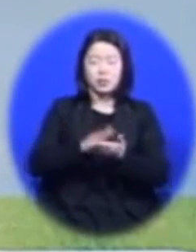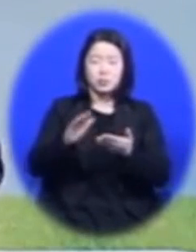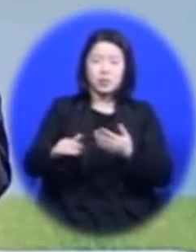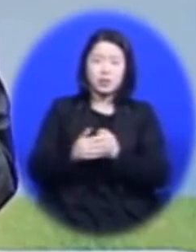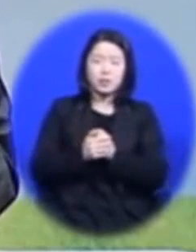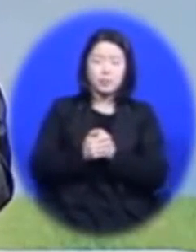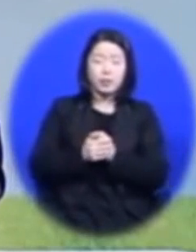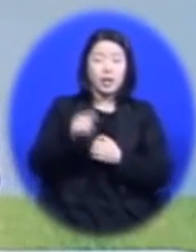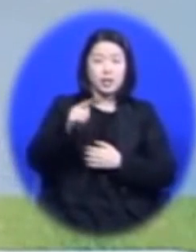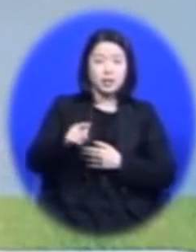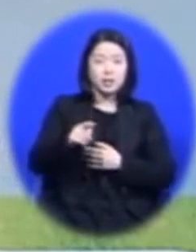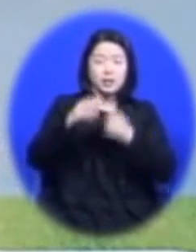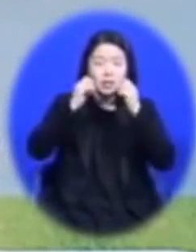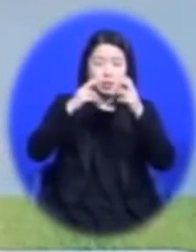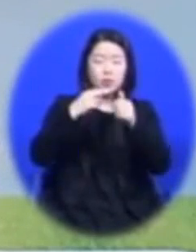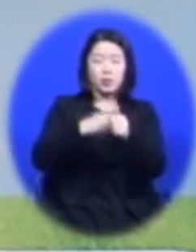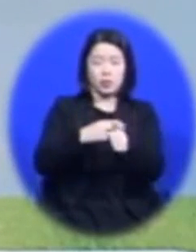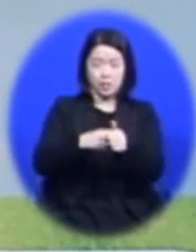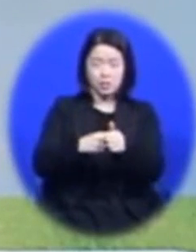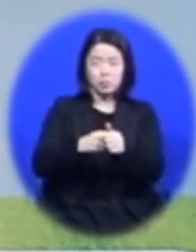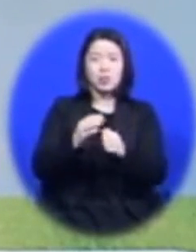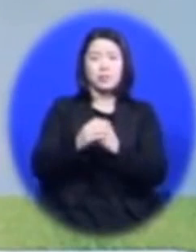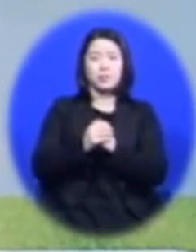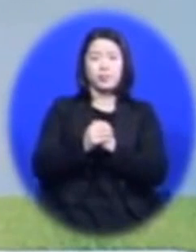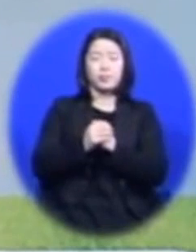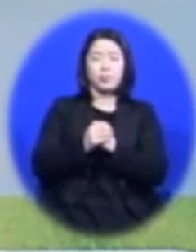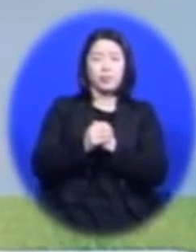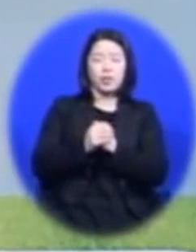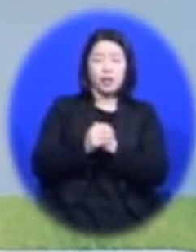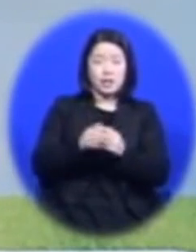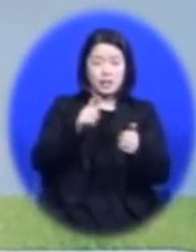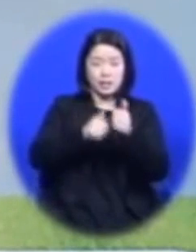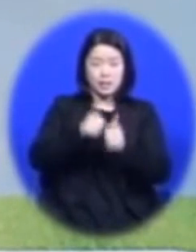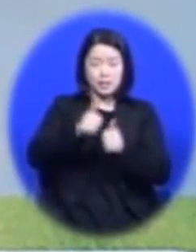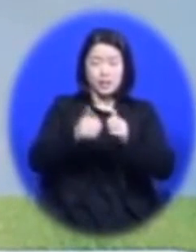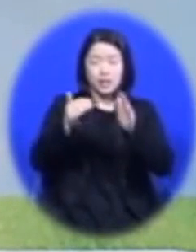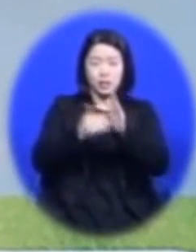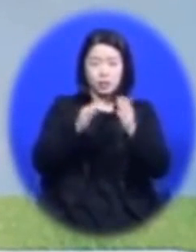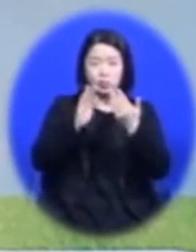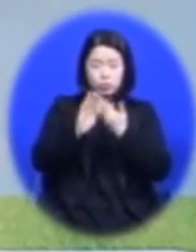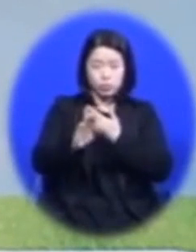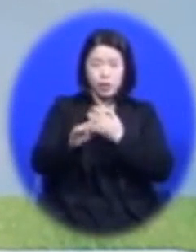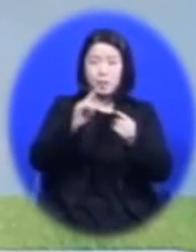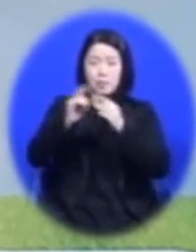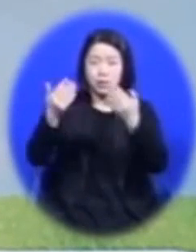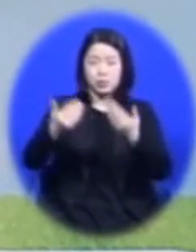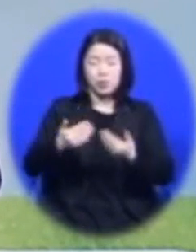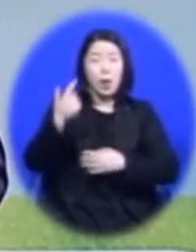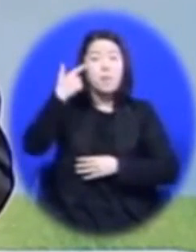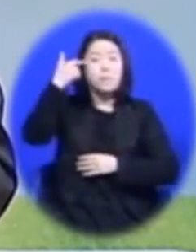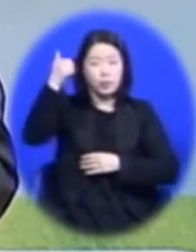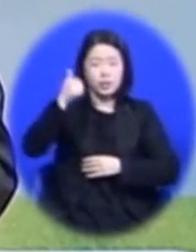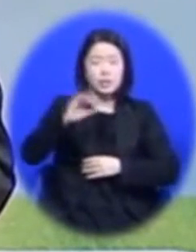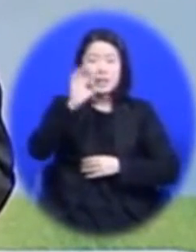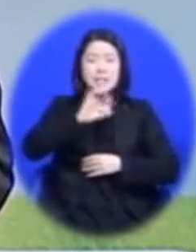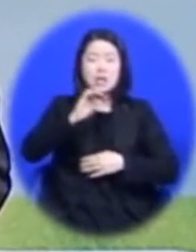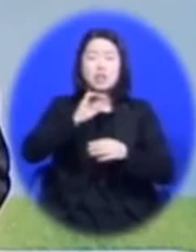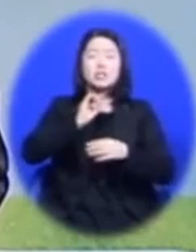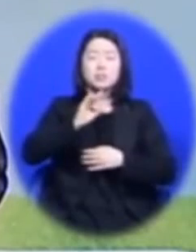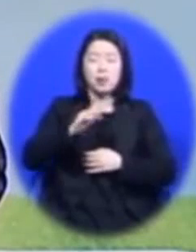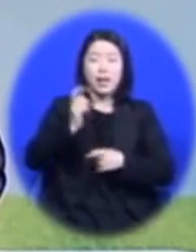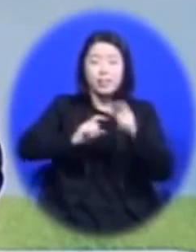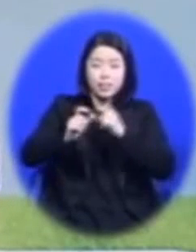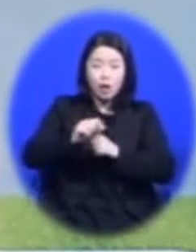그 양영자 선교사님이 이제 시합이 끝나고 난 다음에 말씀하시기를, 아, 목사님 연습만 좀 더